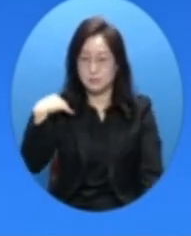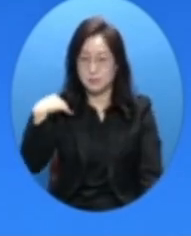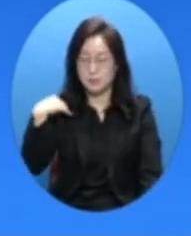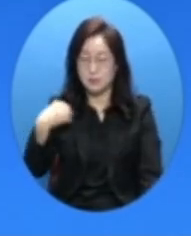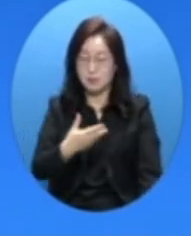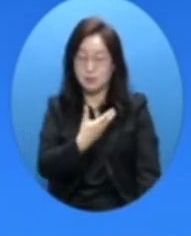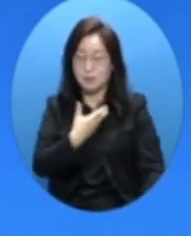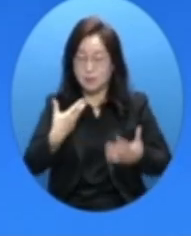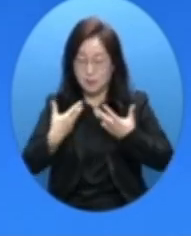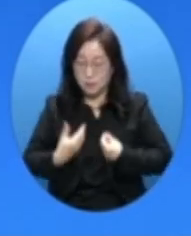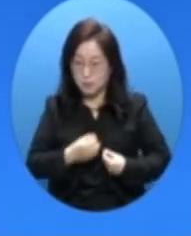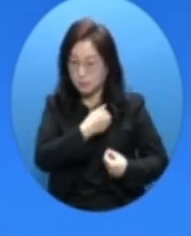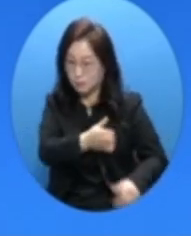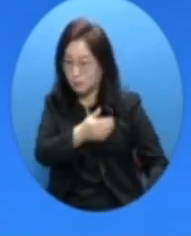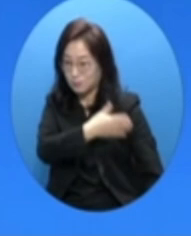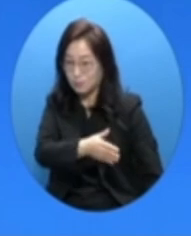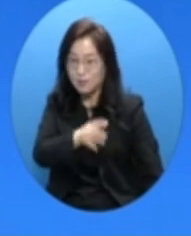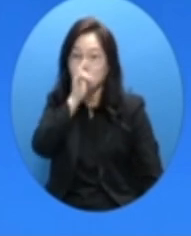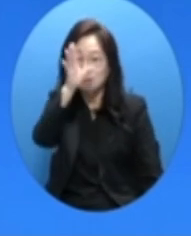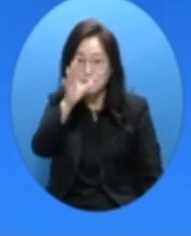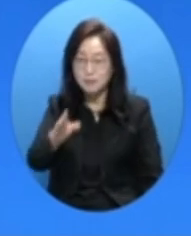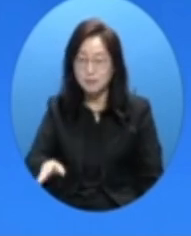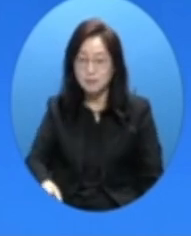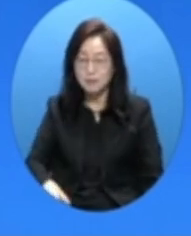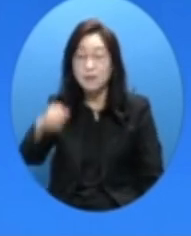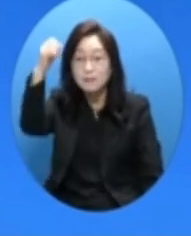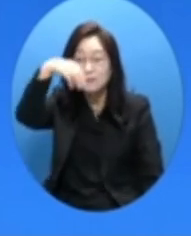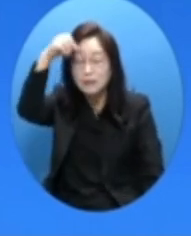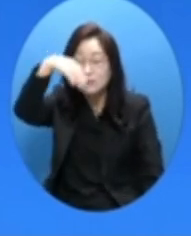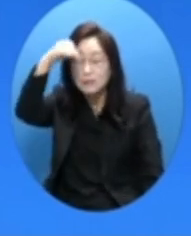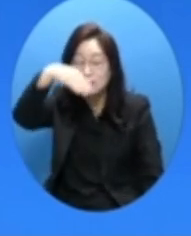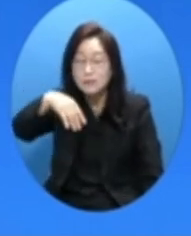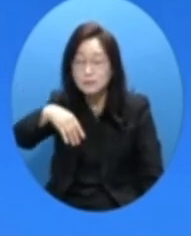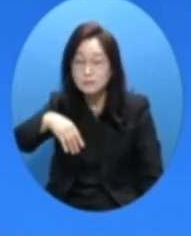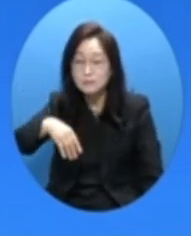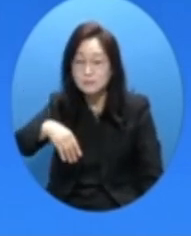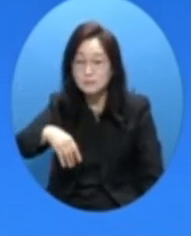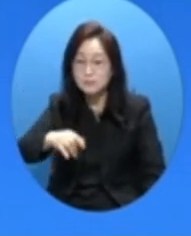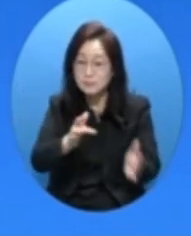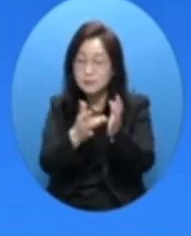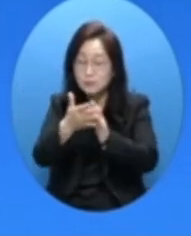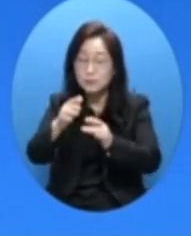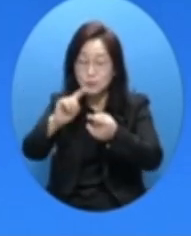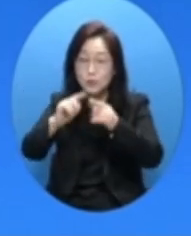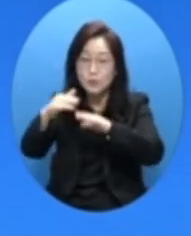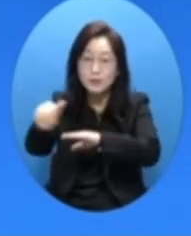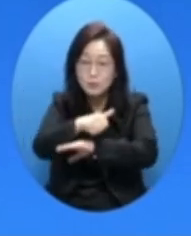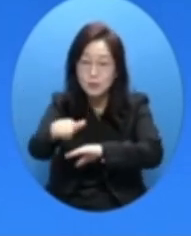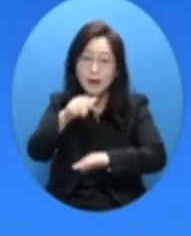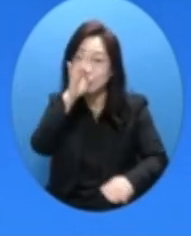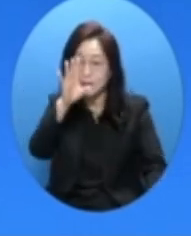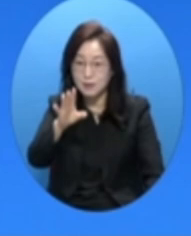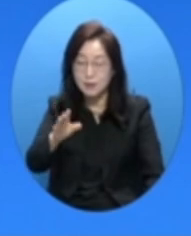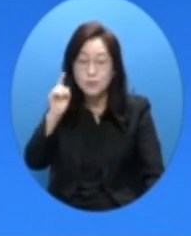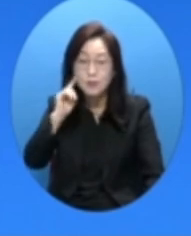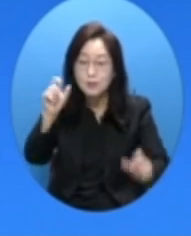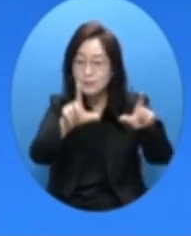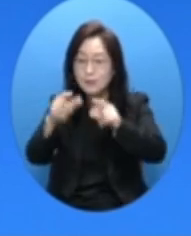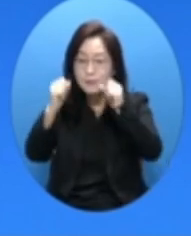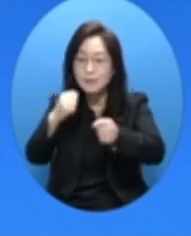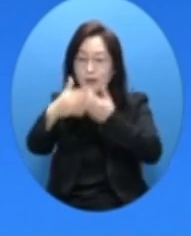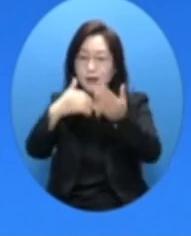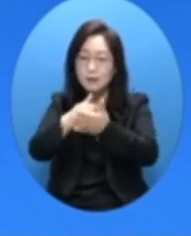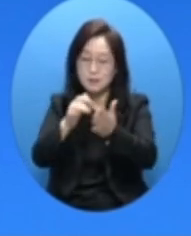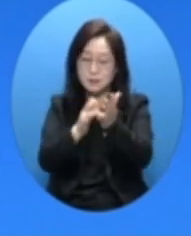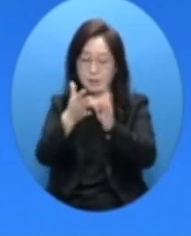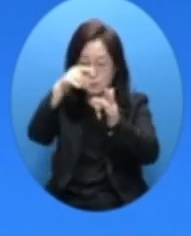보고 지나가면 안 됩니다 그런 창의적인 종견으로 살면 안 됩니다 우리는 살아계신 예수님이 우리 마음 가운데 계시기 때문에